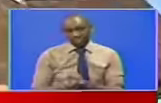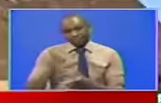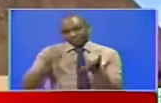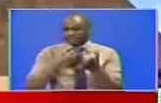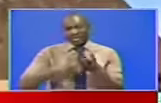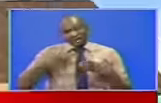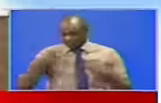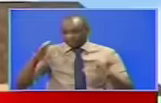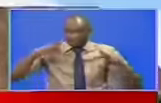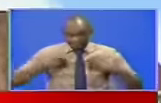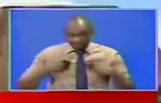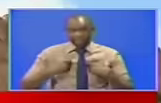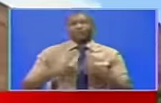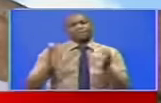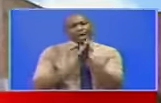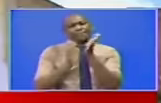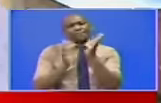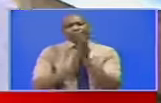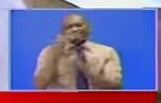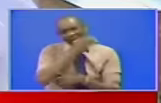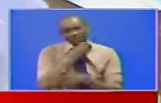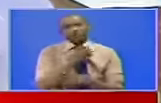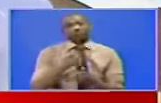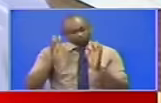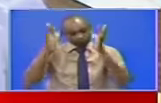mistake. Tumpigie Kiraitu makofi kwa kukubali.